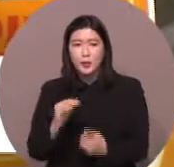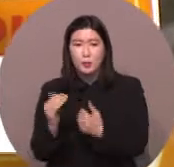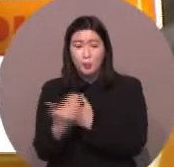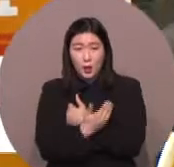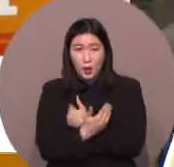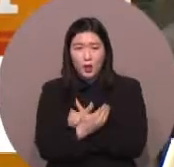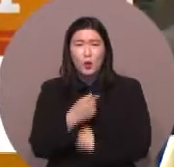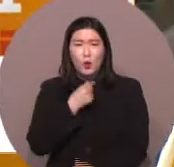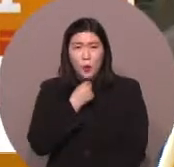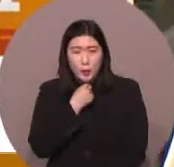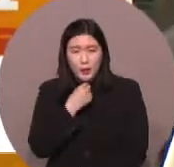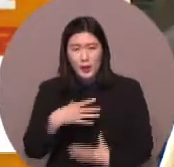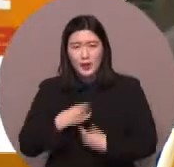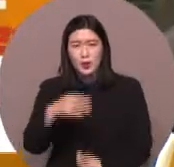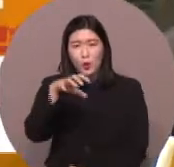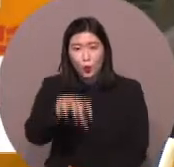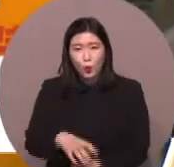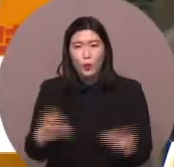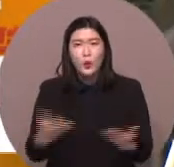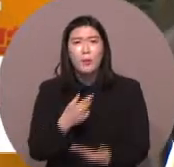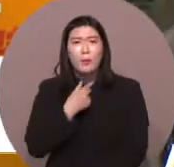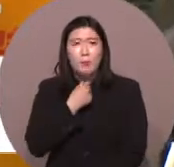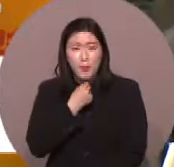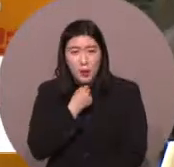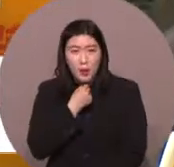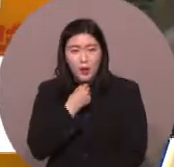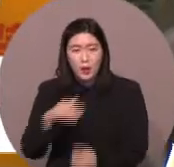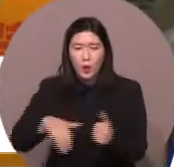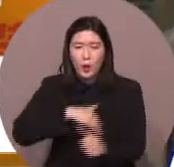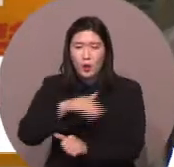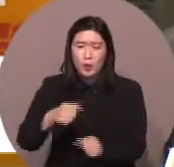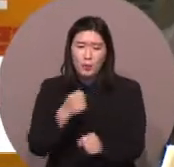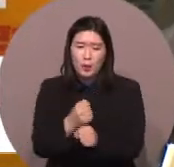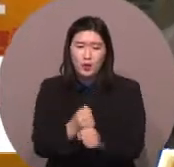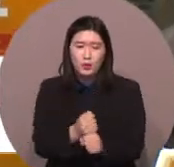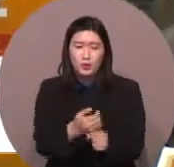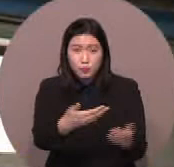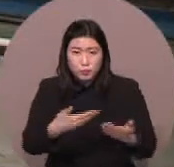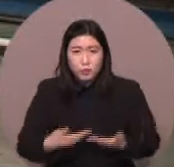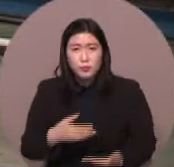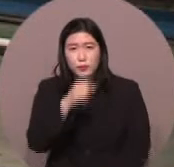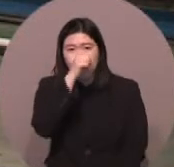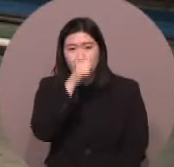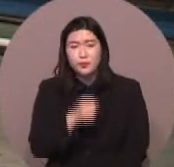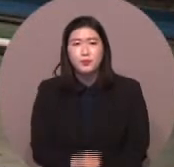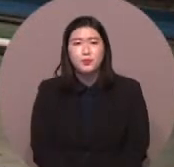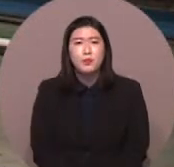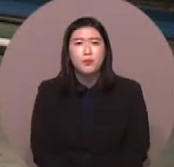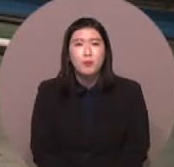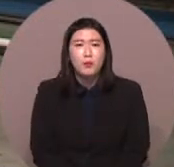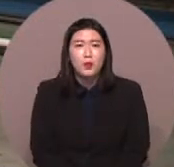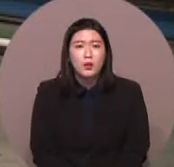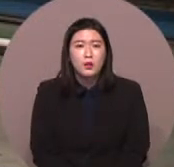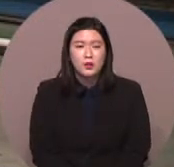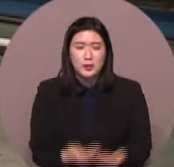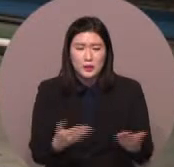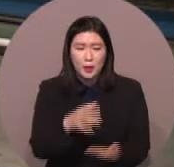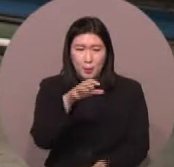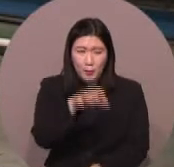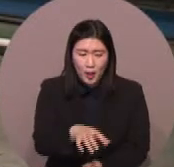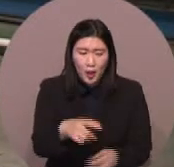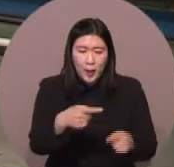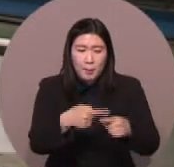생명과 안전을 운에 맡기는 것이 아니라 온전한 작업 중지권 보장을 요구하며 또 작업장 위험성